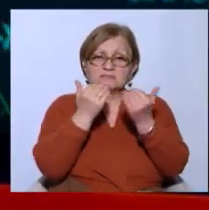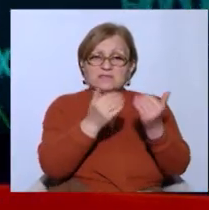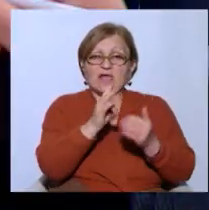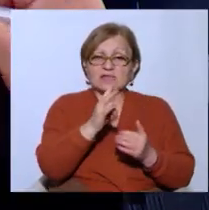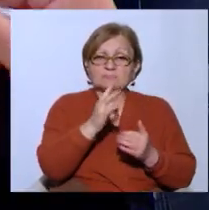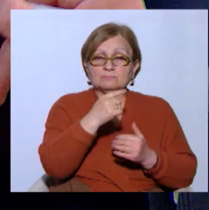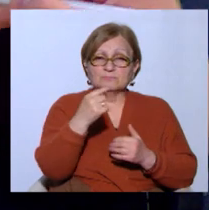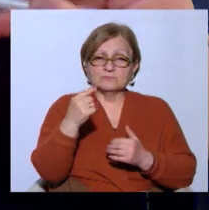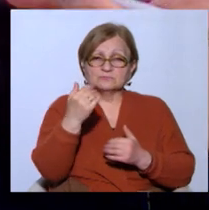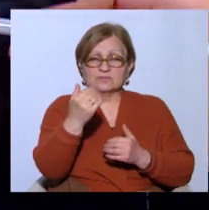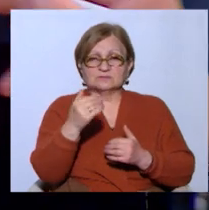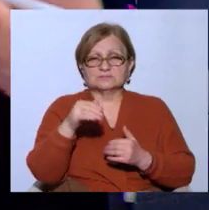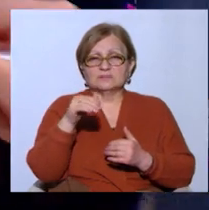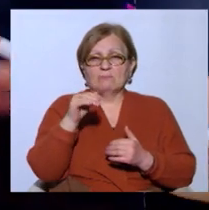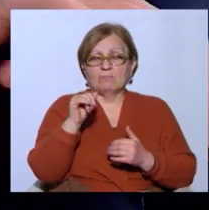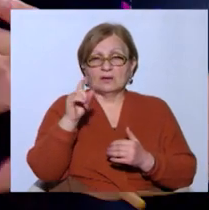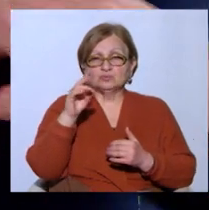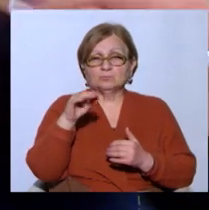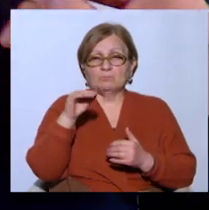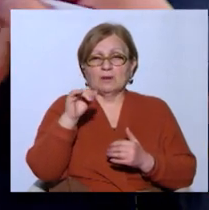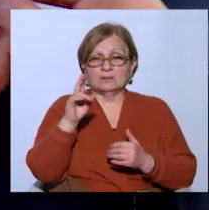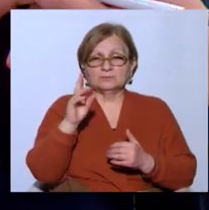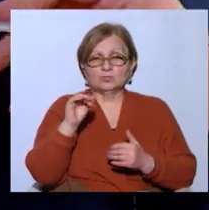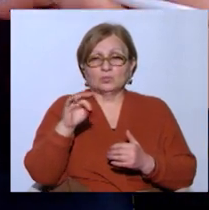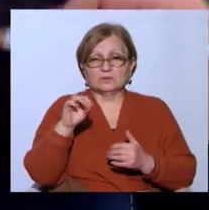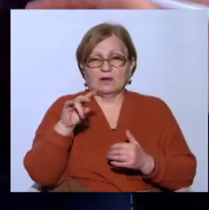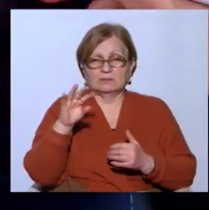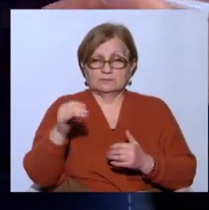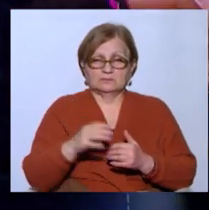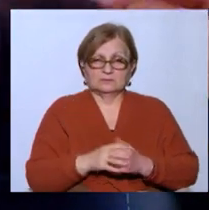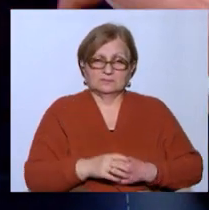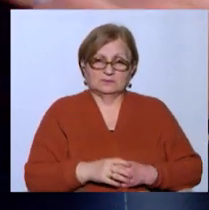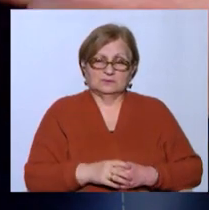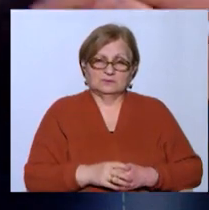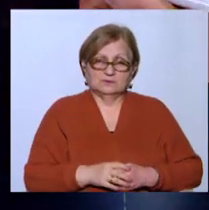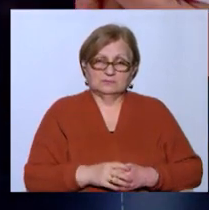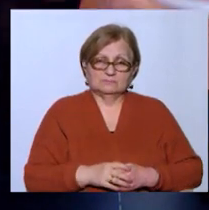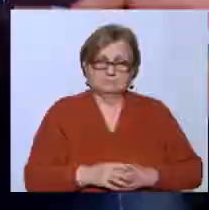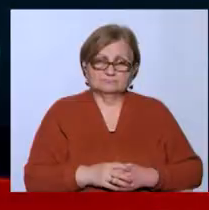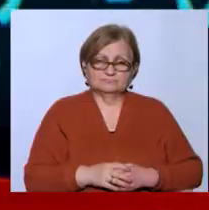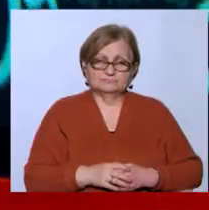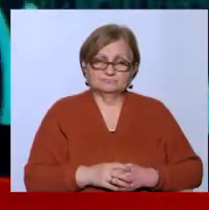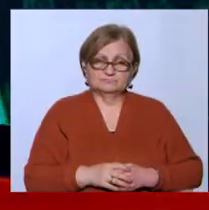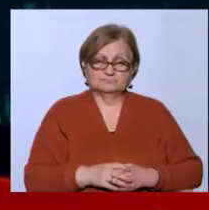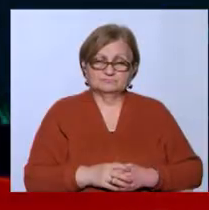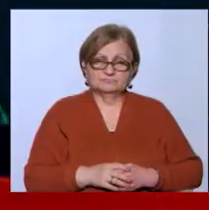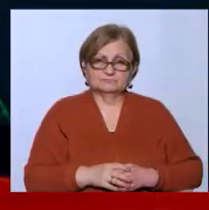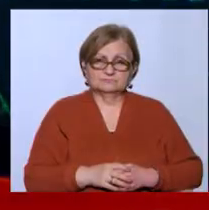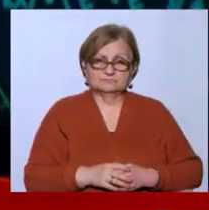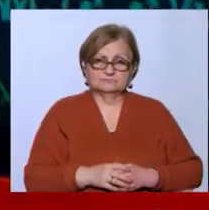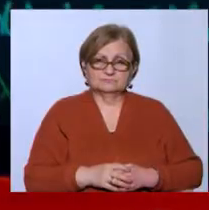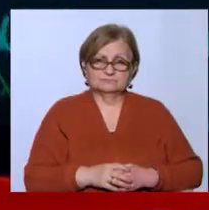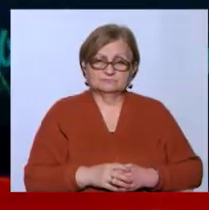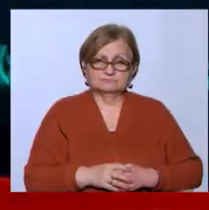იგი n- და აქ უკვე საკუთრივ ეს -1-ის ფაქტორია, ფაქტორიალი უკაცრავად